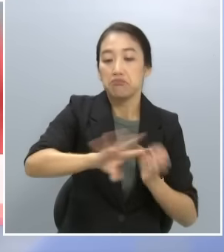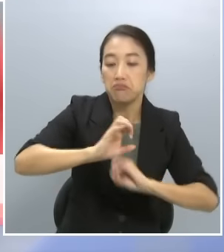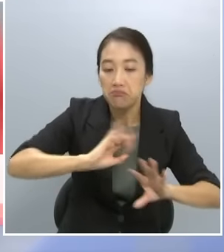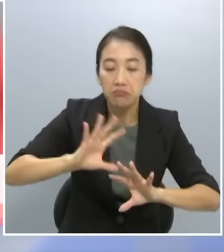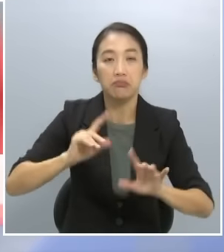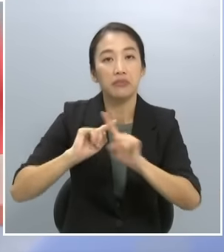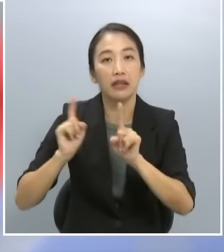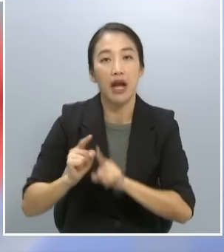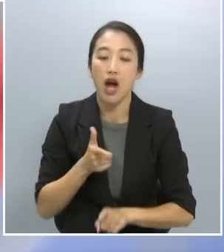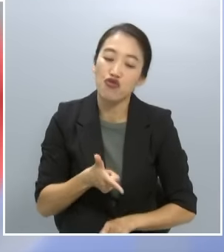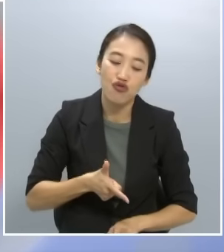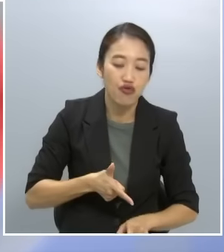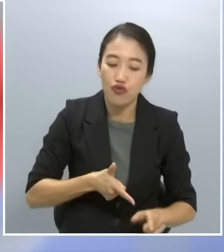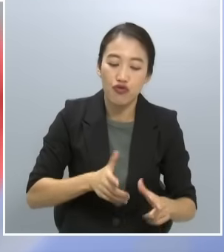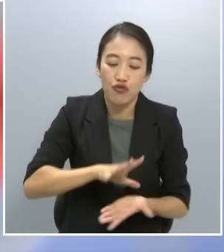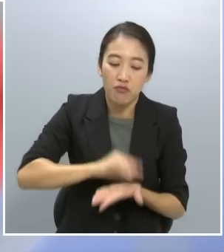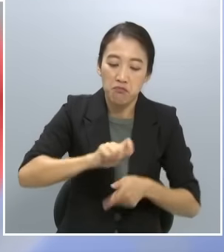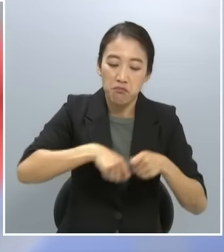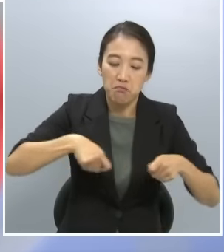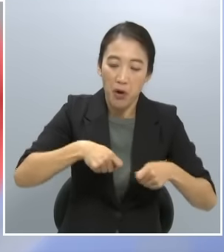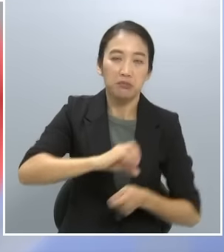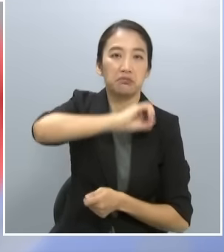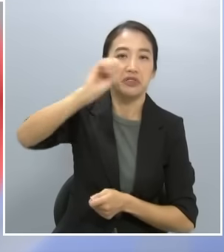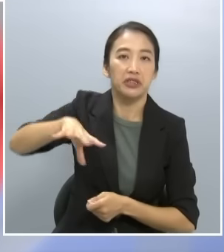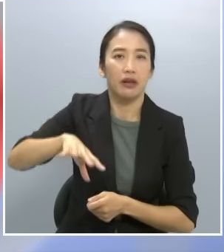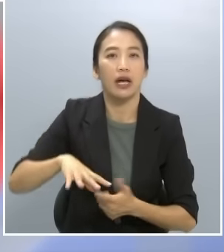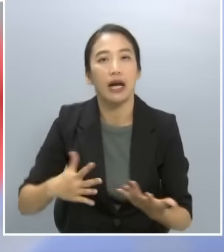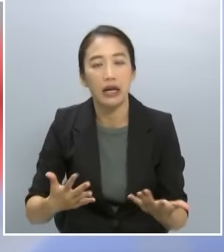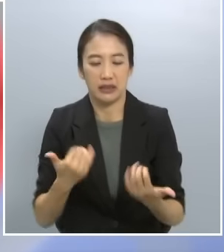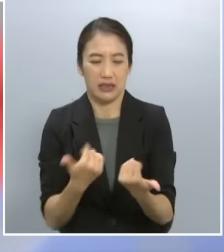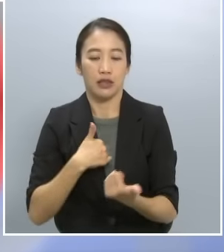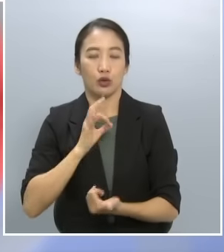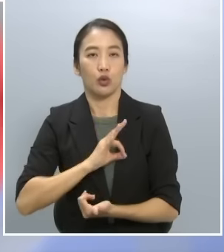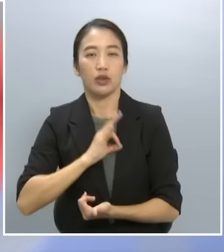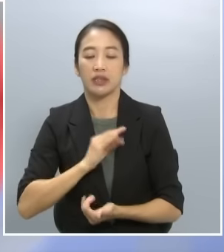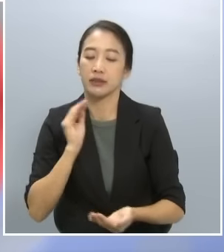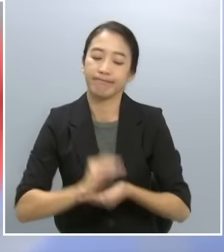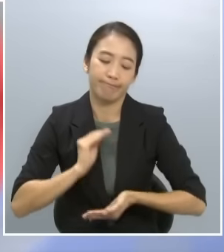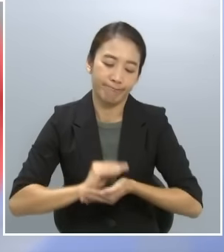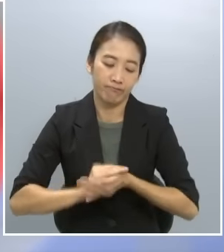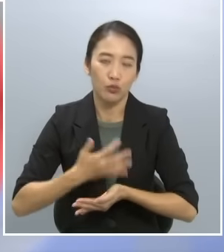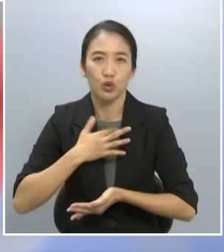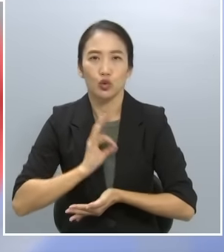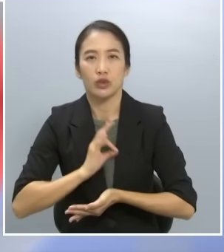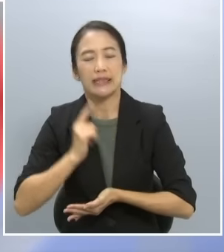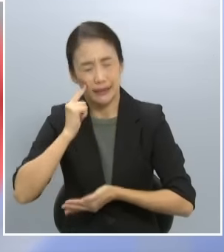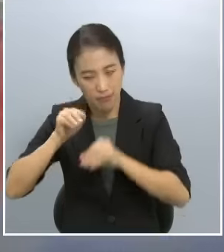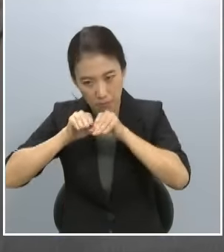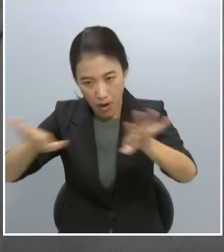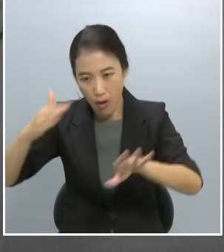ได้รับการตักเตือนหรือสั่งสอนให้แบบให้สังคมได้สั่งสอนเขาว่าการที่เขาทำแบบนี้มันไม่ถูกต้องอะไรอย่างเงี้ย